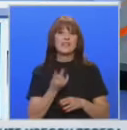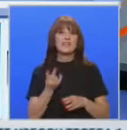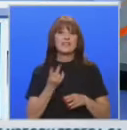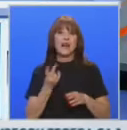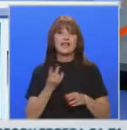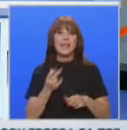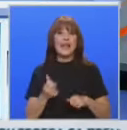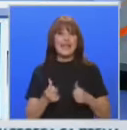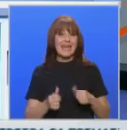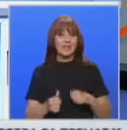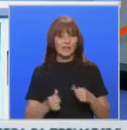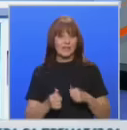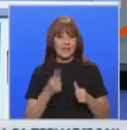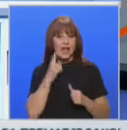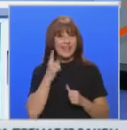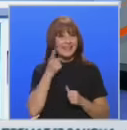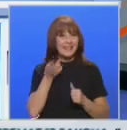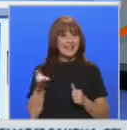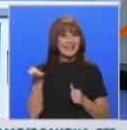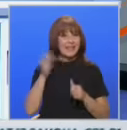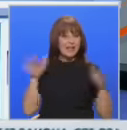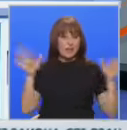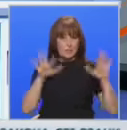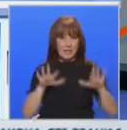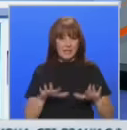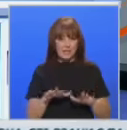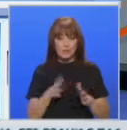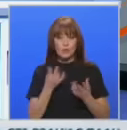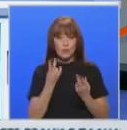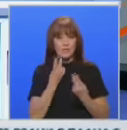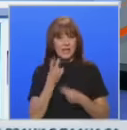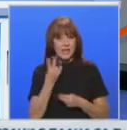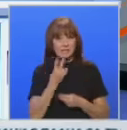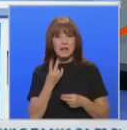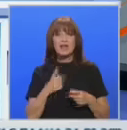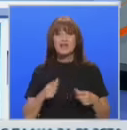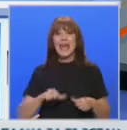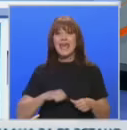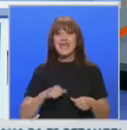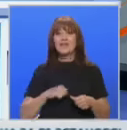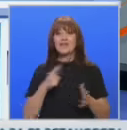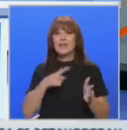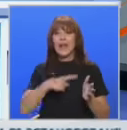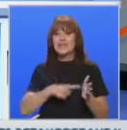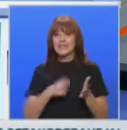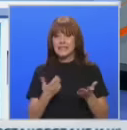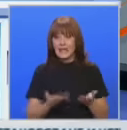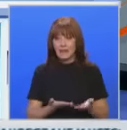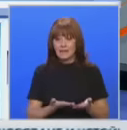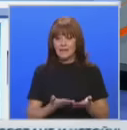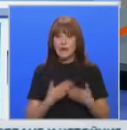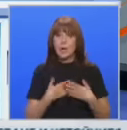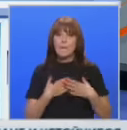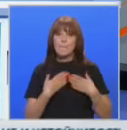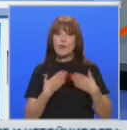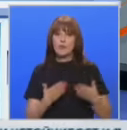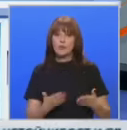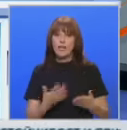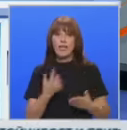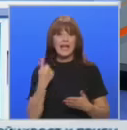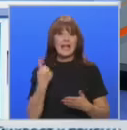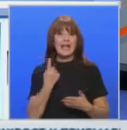В деня след бедствието стана ясно, че единият от язовирите е засегнат. Също така пък се оказа, че благодарение на